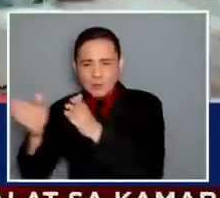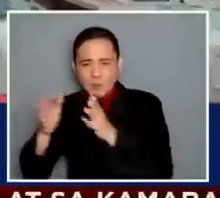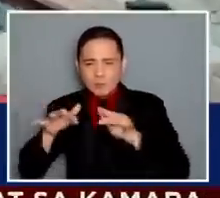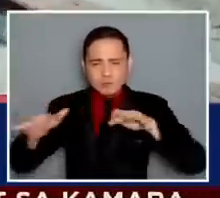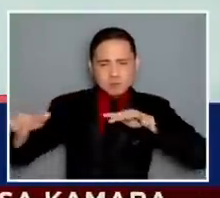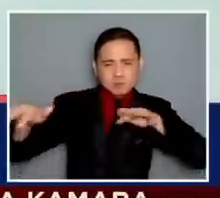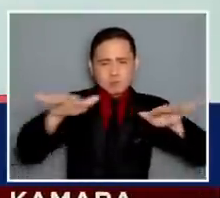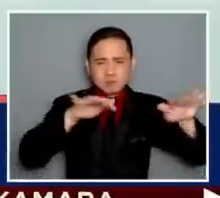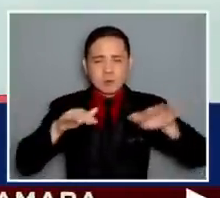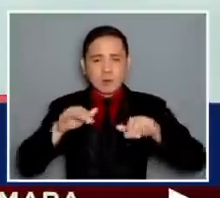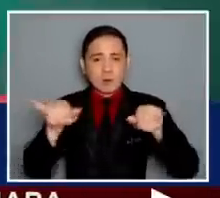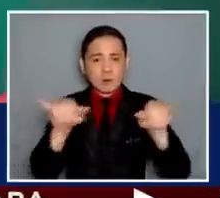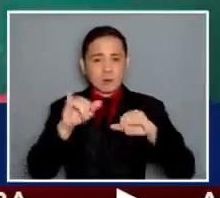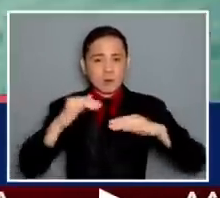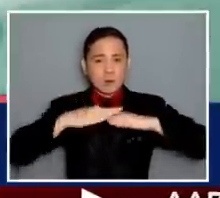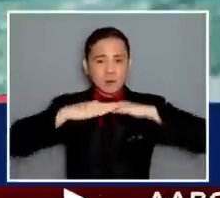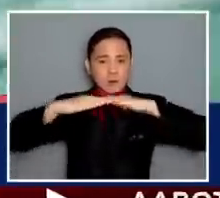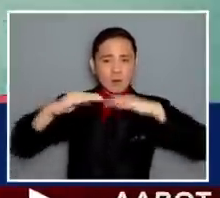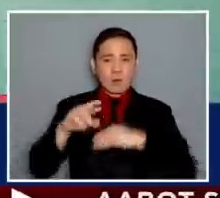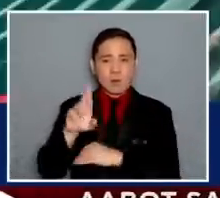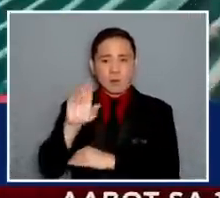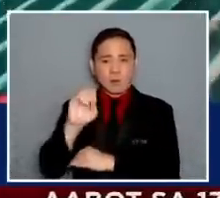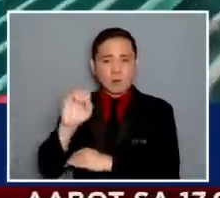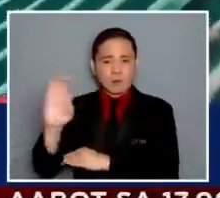pati sa bubong.